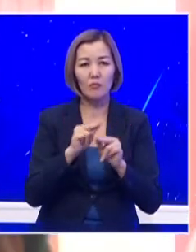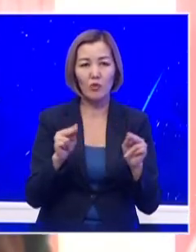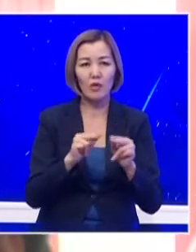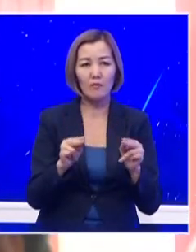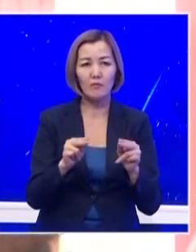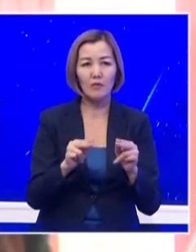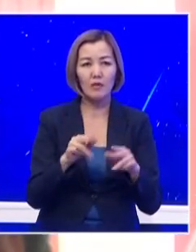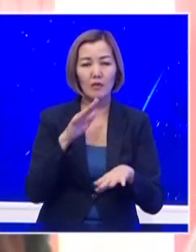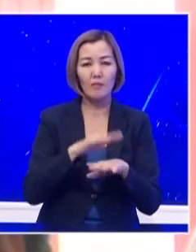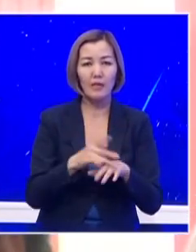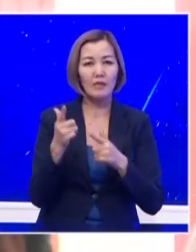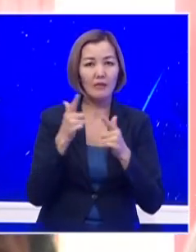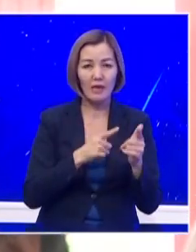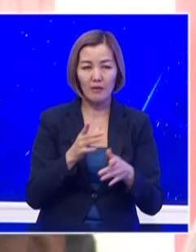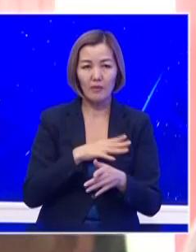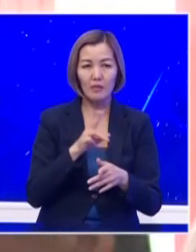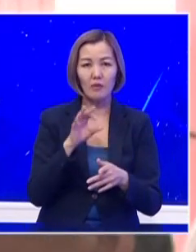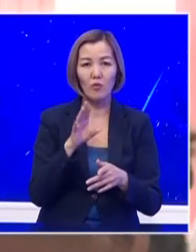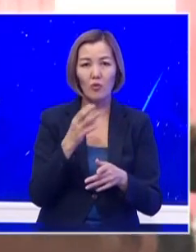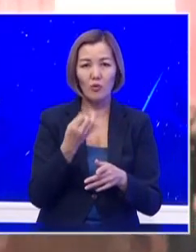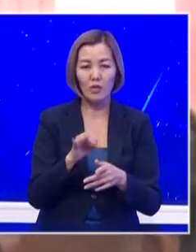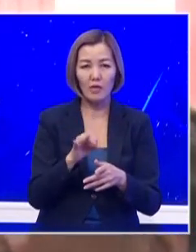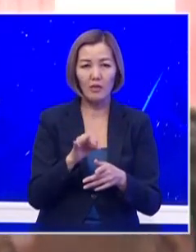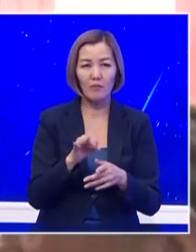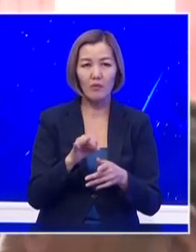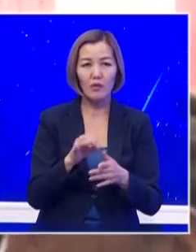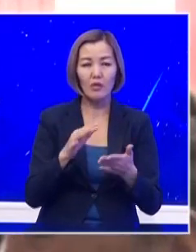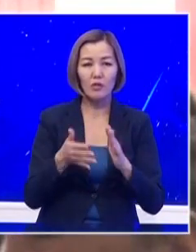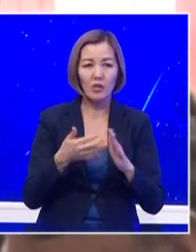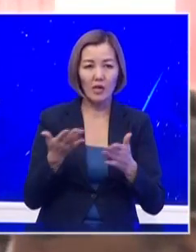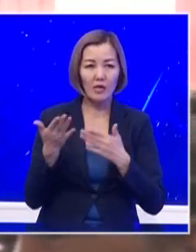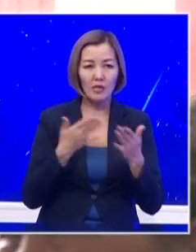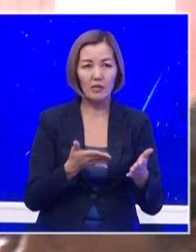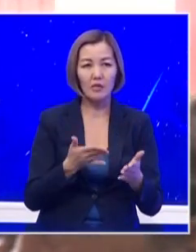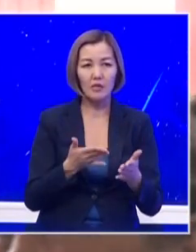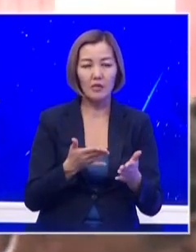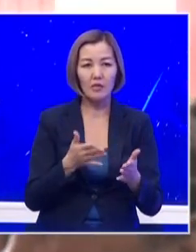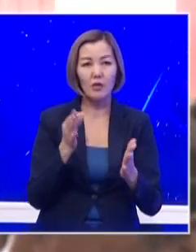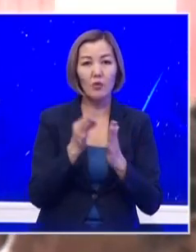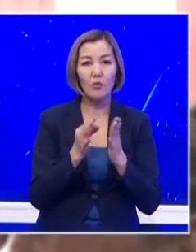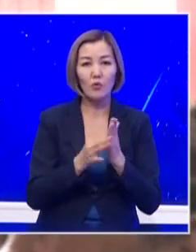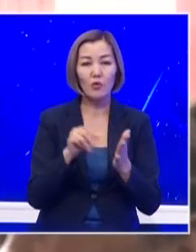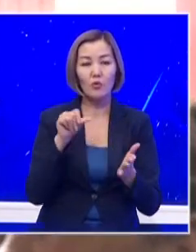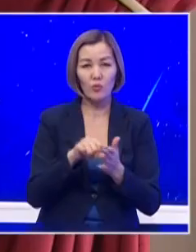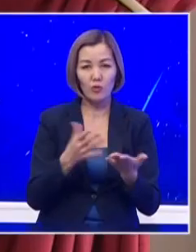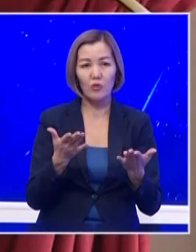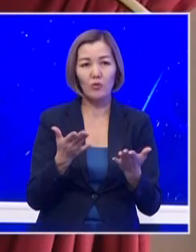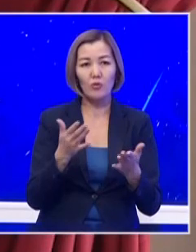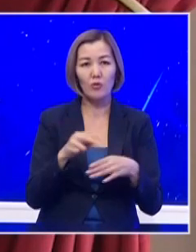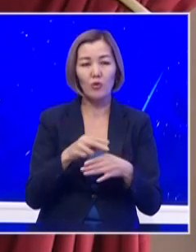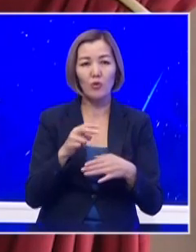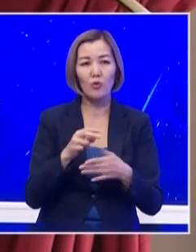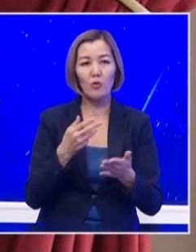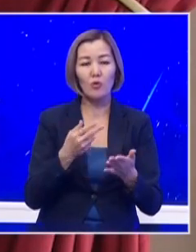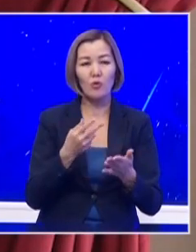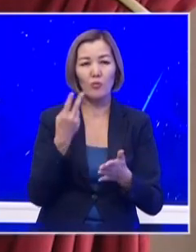келді. Одан кейін Қордайға шақырды. 3 күннен кейін. Қордайға барып, енді көп өтетін өтіп өтпейтін қайтып келді. Бірден